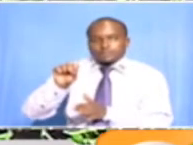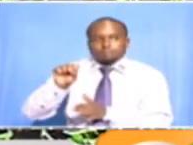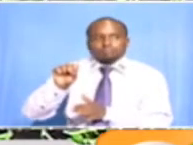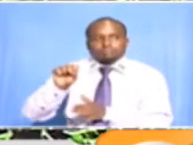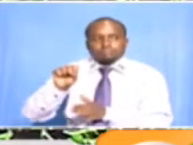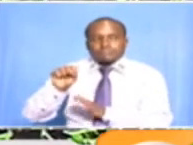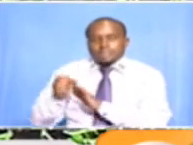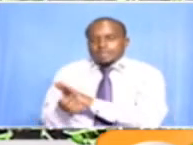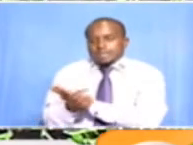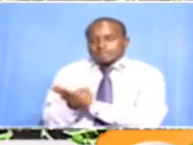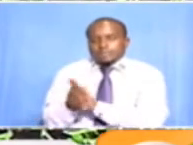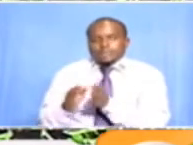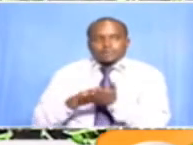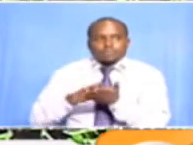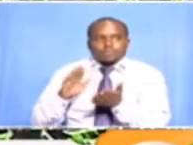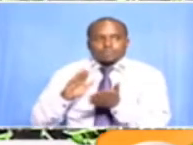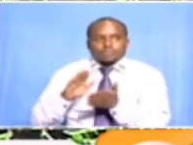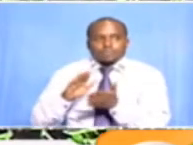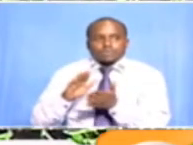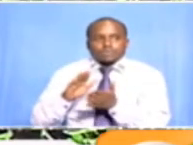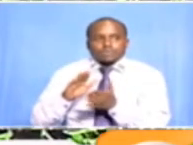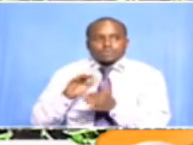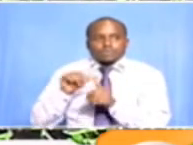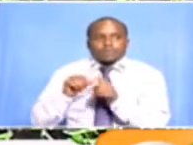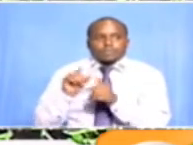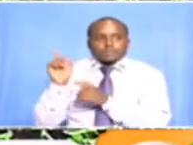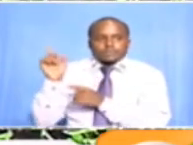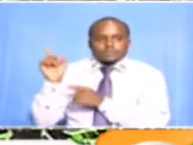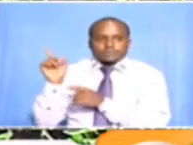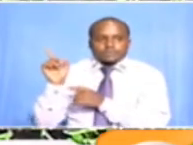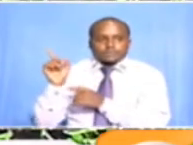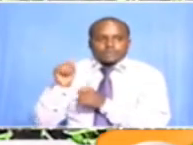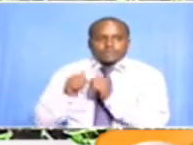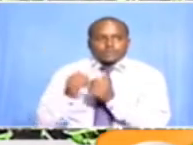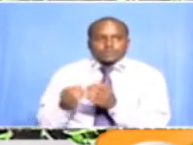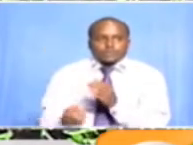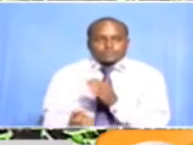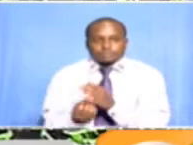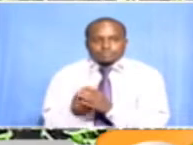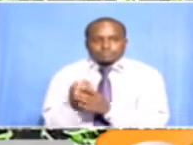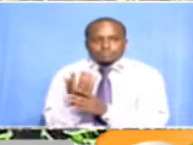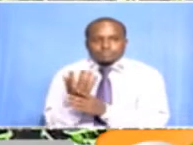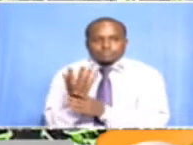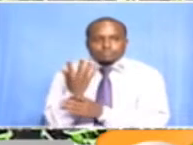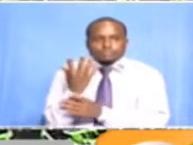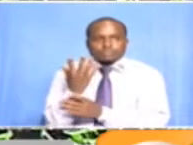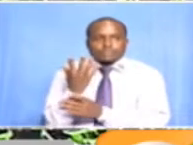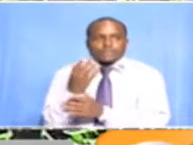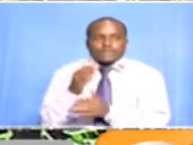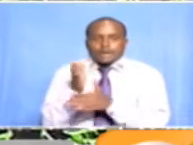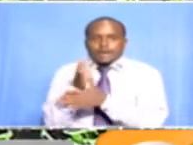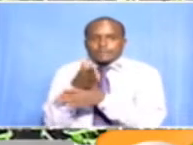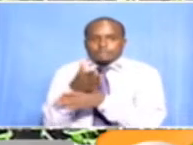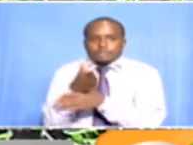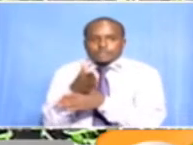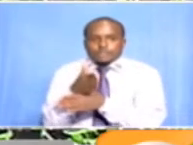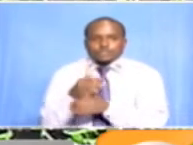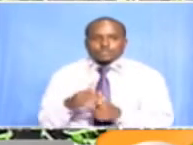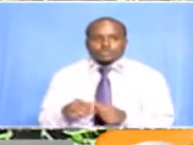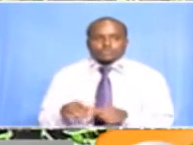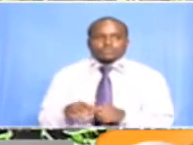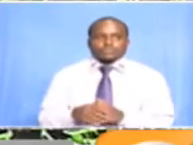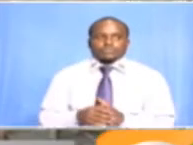anaangazia mfumo wa aquaponics, ambapo mkulima hukuza mimea na vile vile kufuga samaki kwa mpigo.